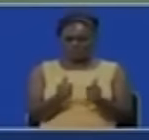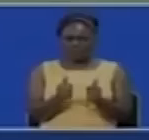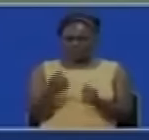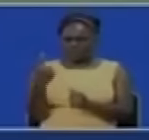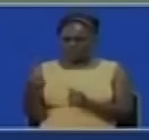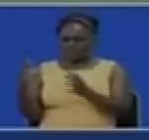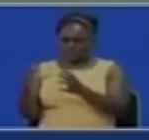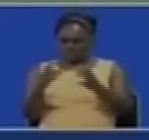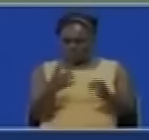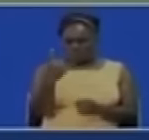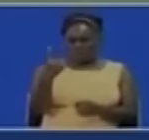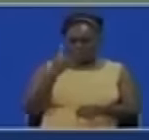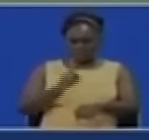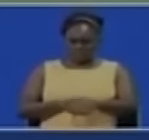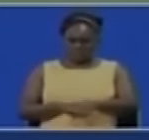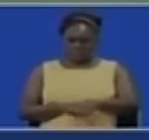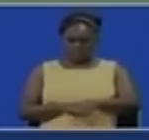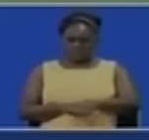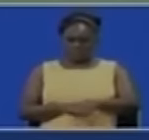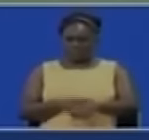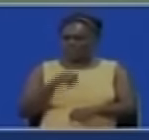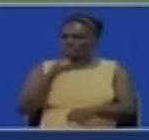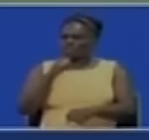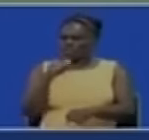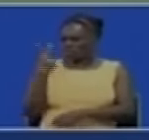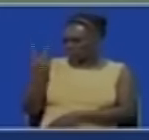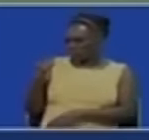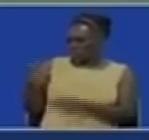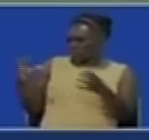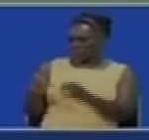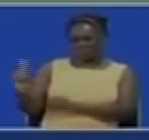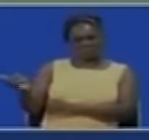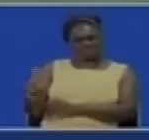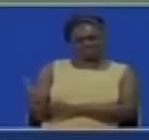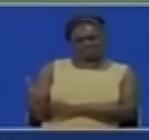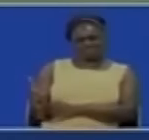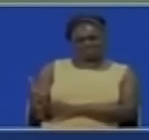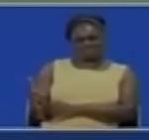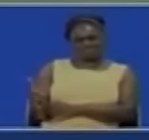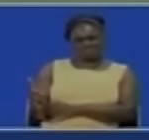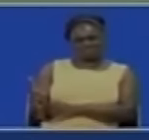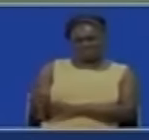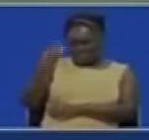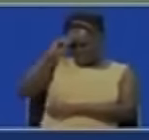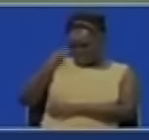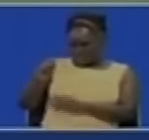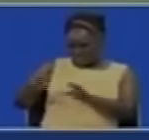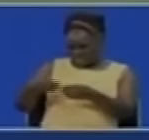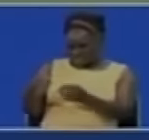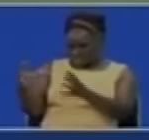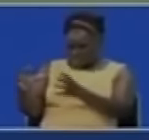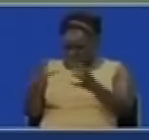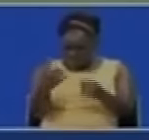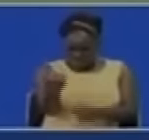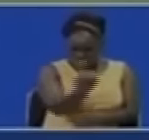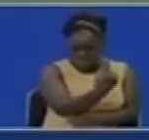team one at a time. Yeah. We'll not underrate any team and we'll not, you know, we'll give due respect to